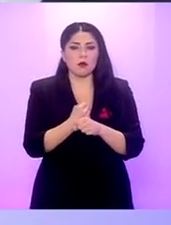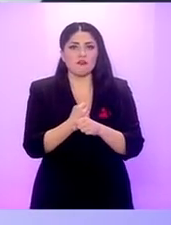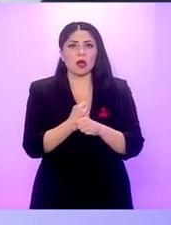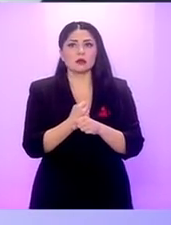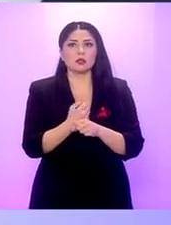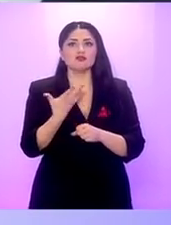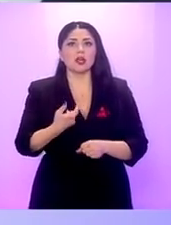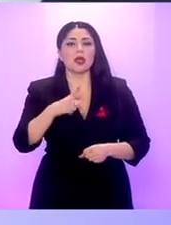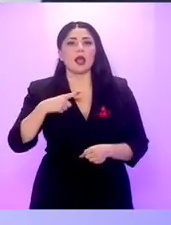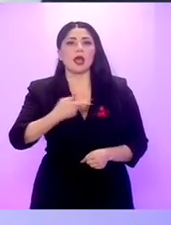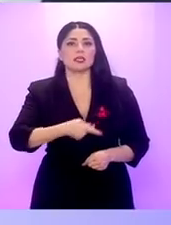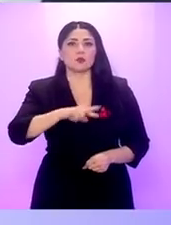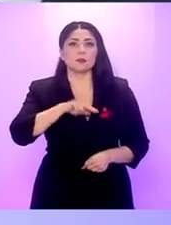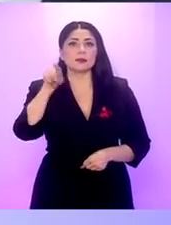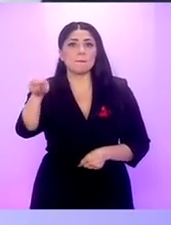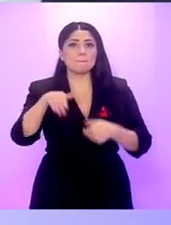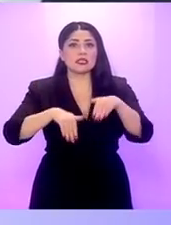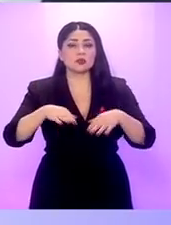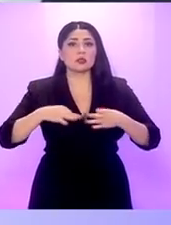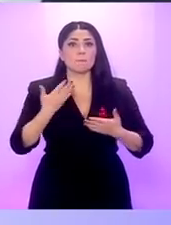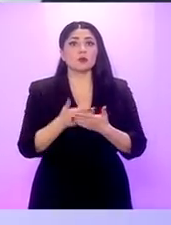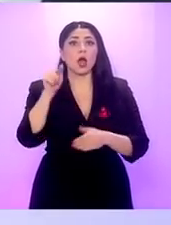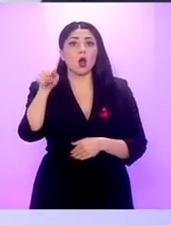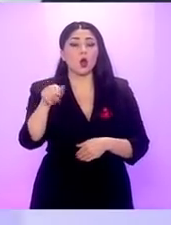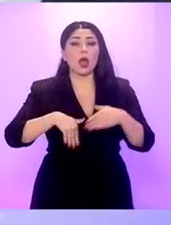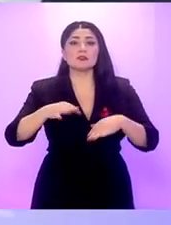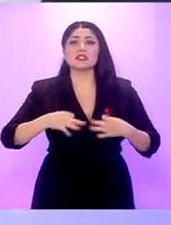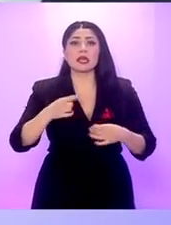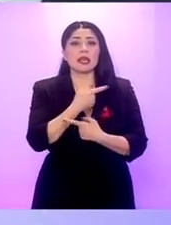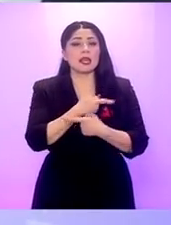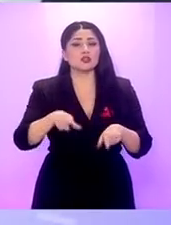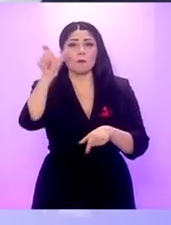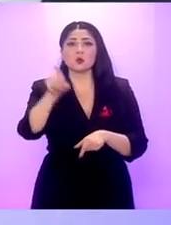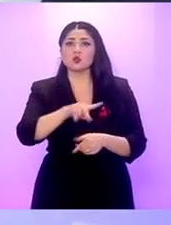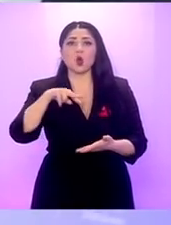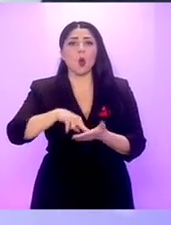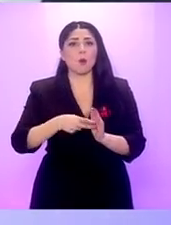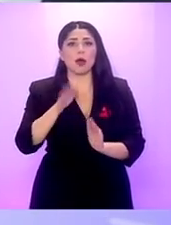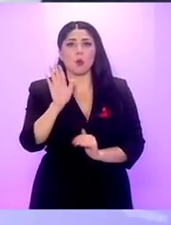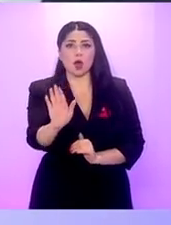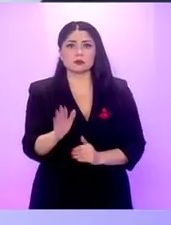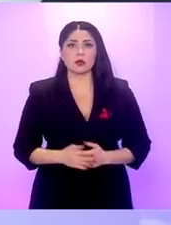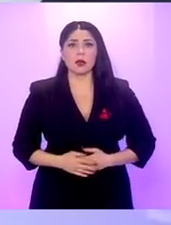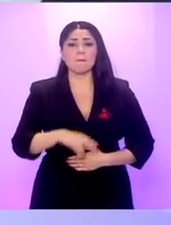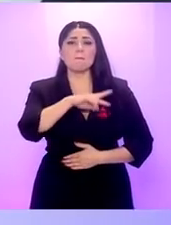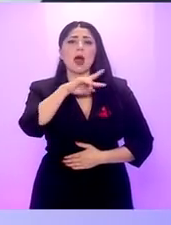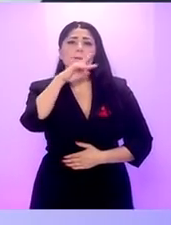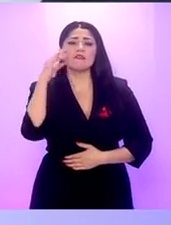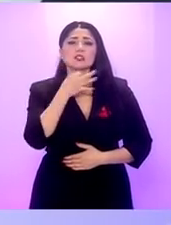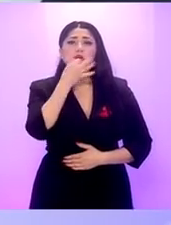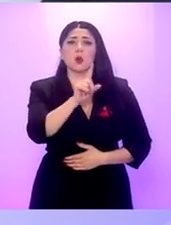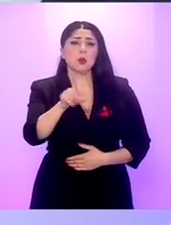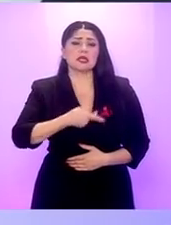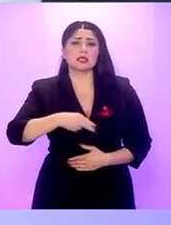practic din responsabilitățile Ministerului Sănătății, pentru că acolo nimeni nu se ocupa cu acest lucru, preferând să spună că